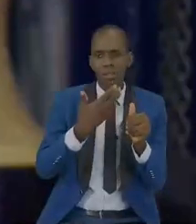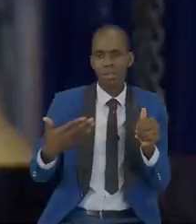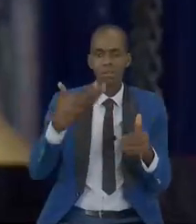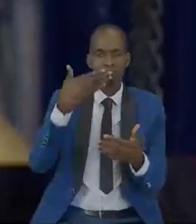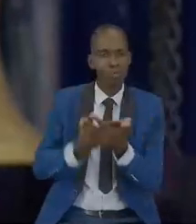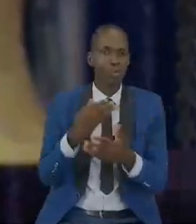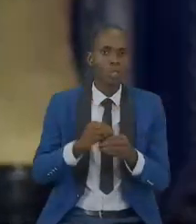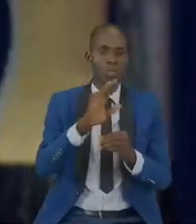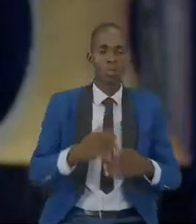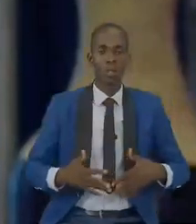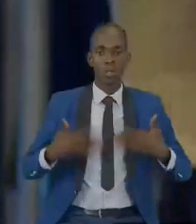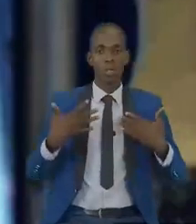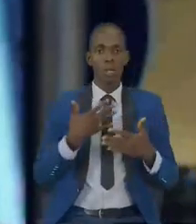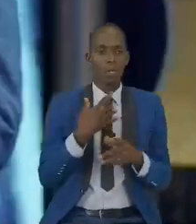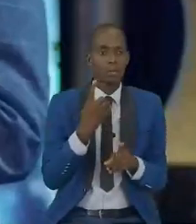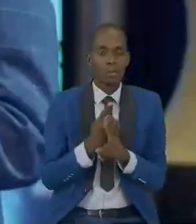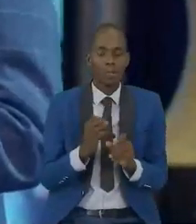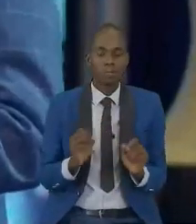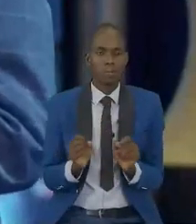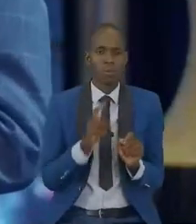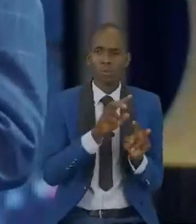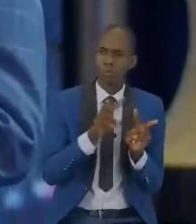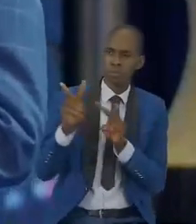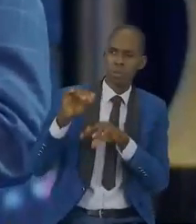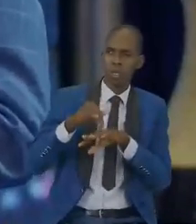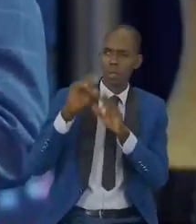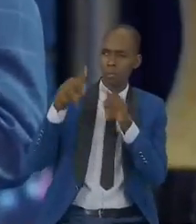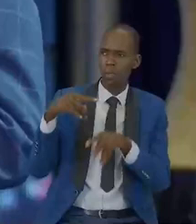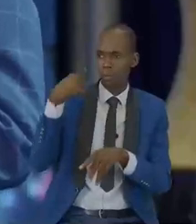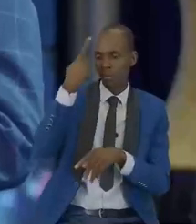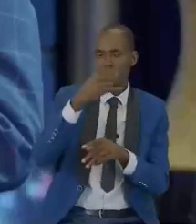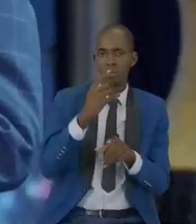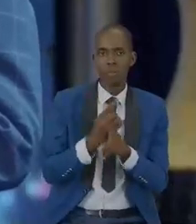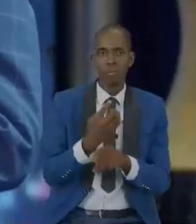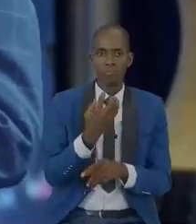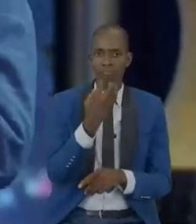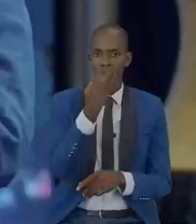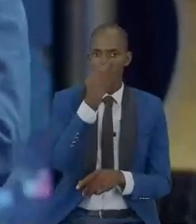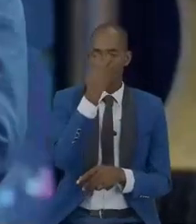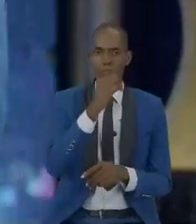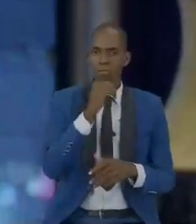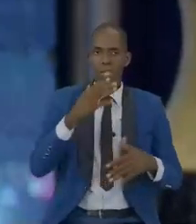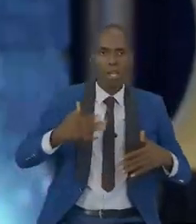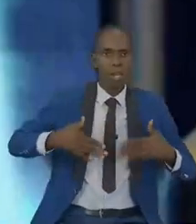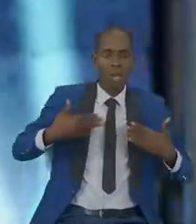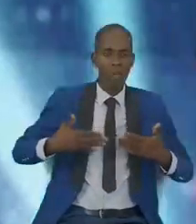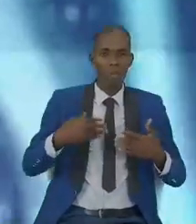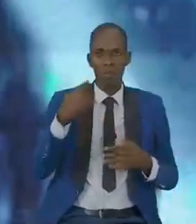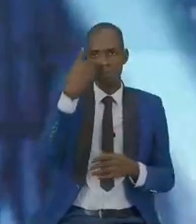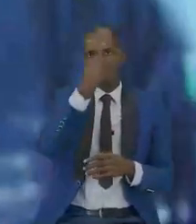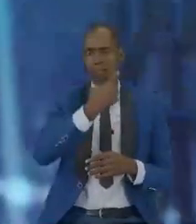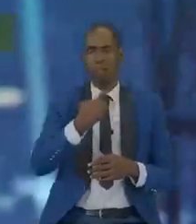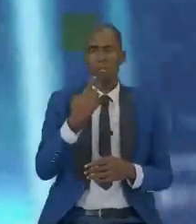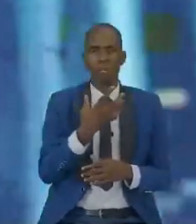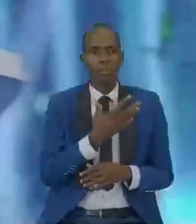il est responsable de toute bonne chose dans votre vie et soudain, vous regardez son visage et la personne